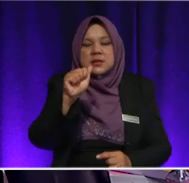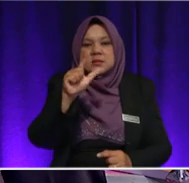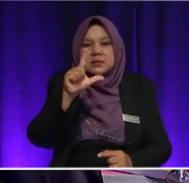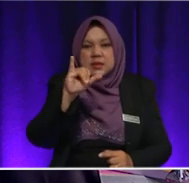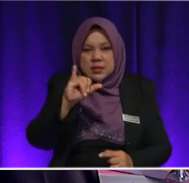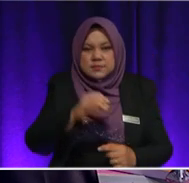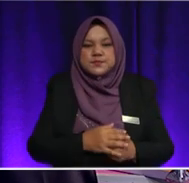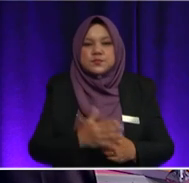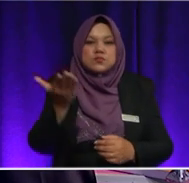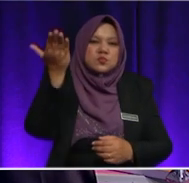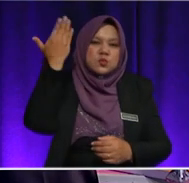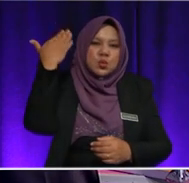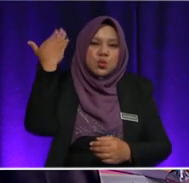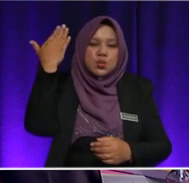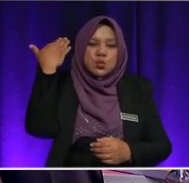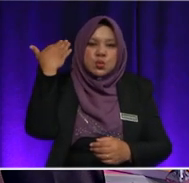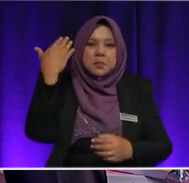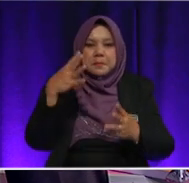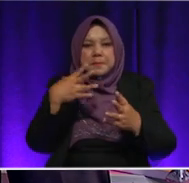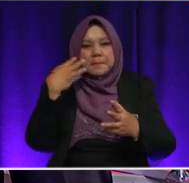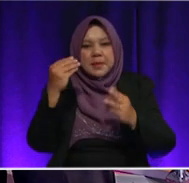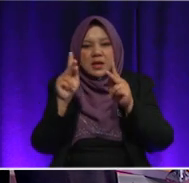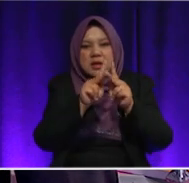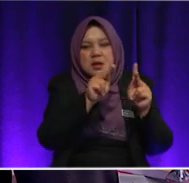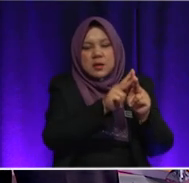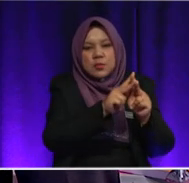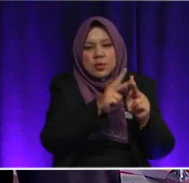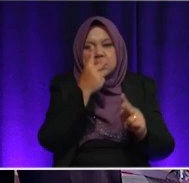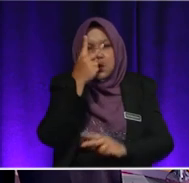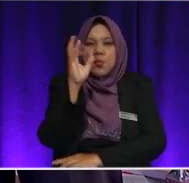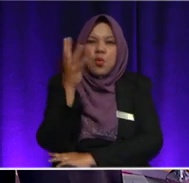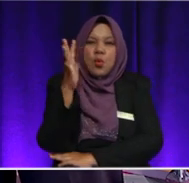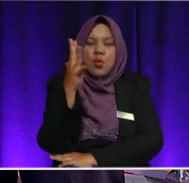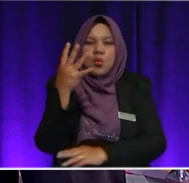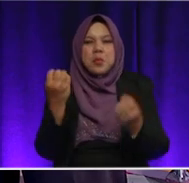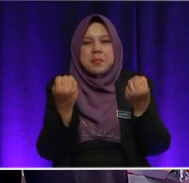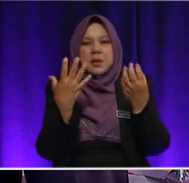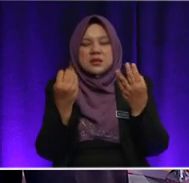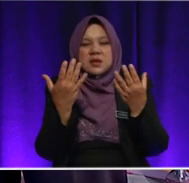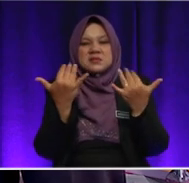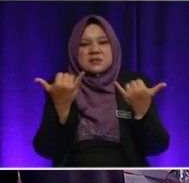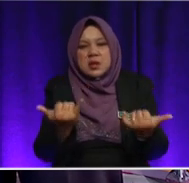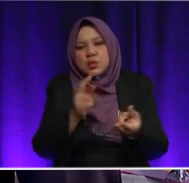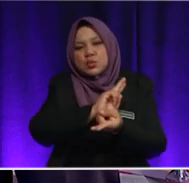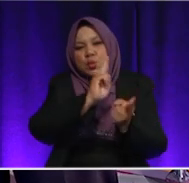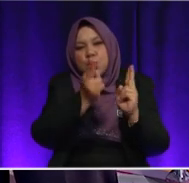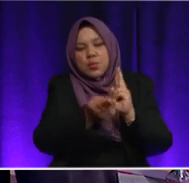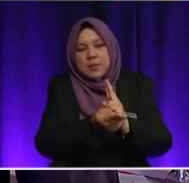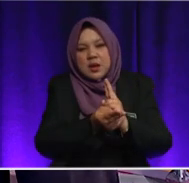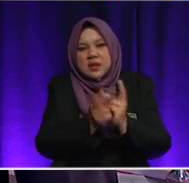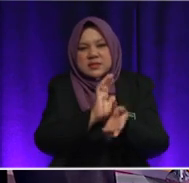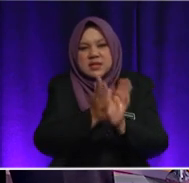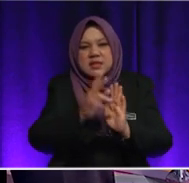lalu kawasan satu kawasan contohnya kawasan sekarang ada berubah menjadi kawasan